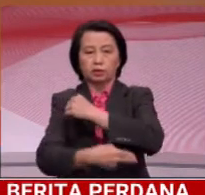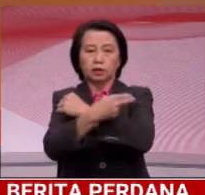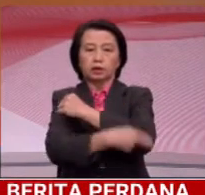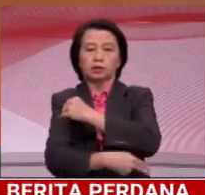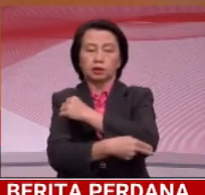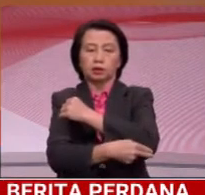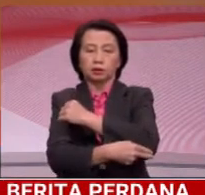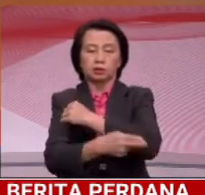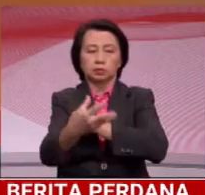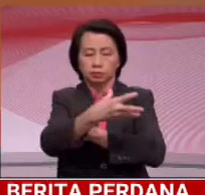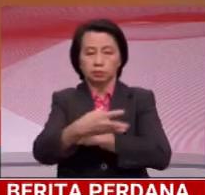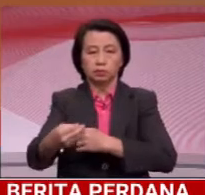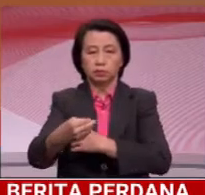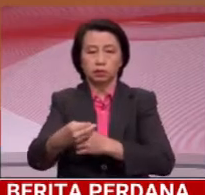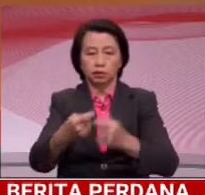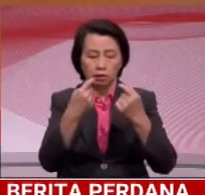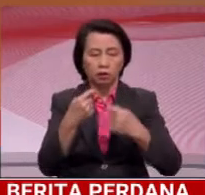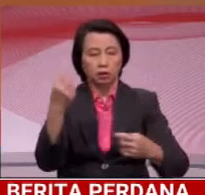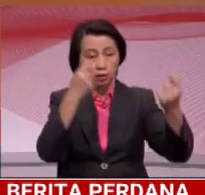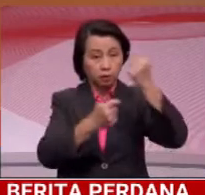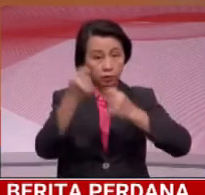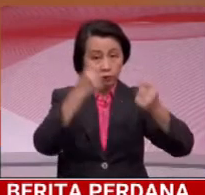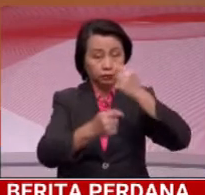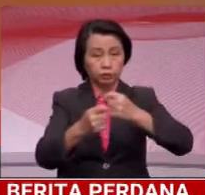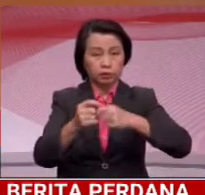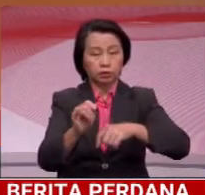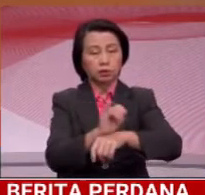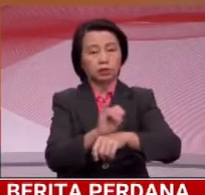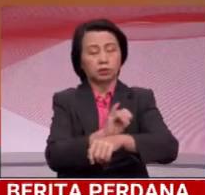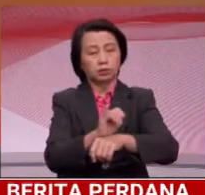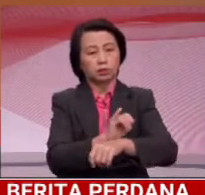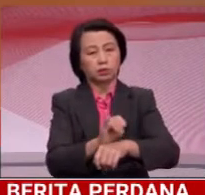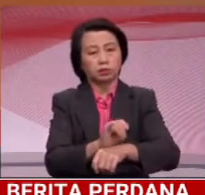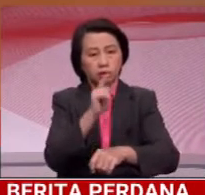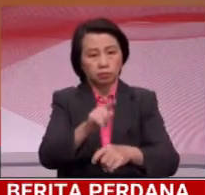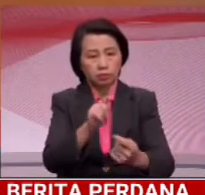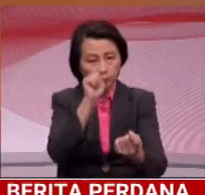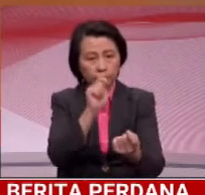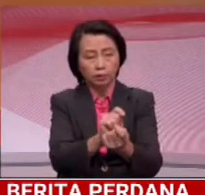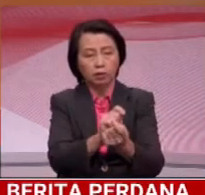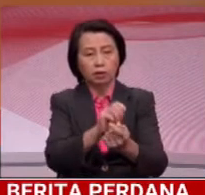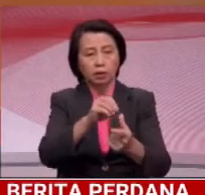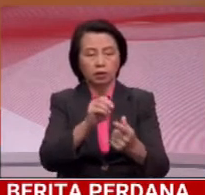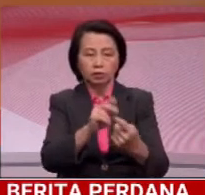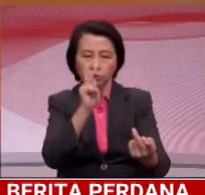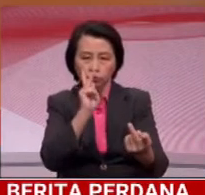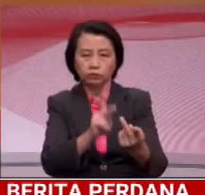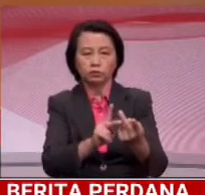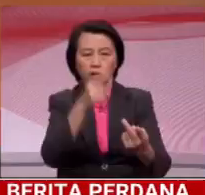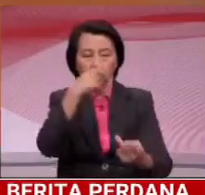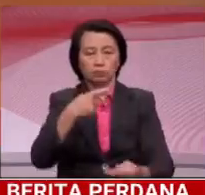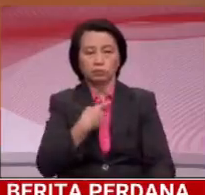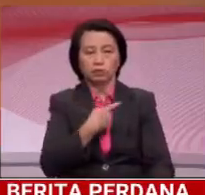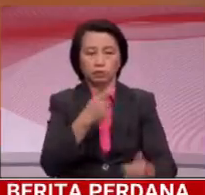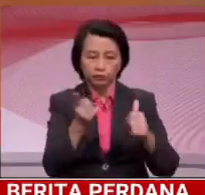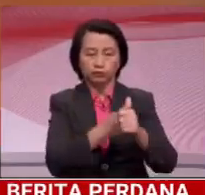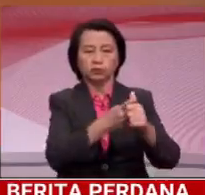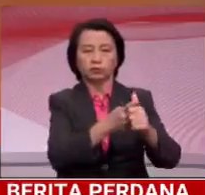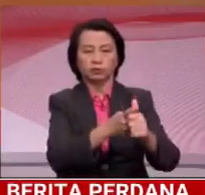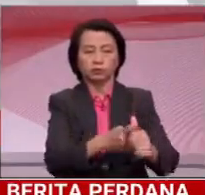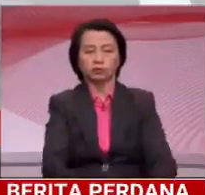negara-negara dan travel industry yang berpatutan ataupun sesuai untuk kita